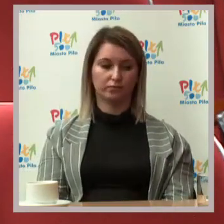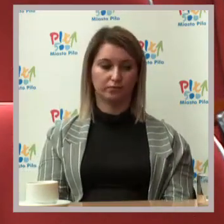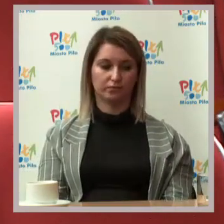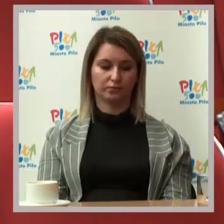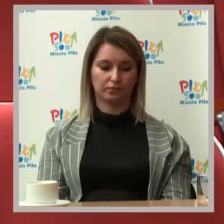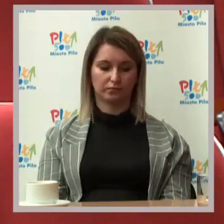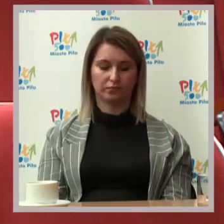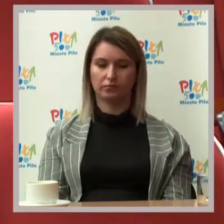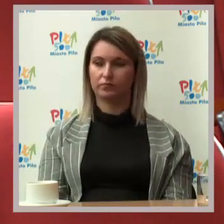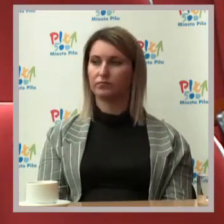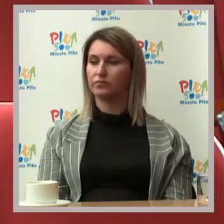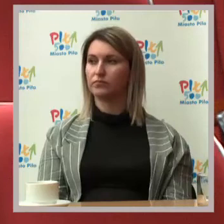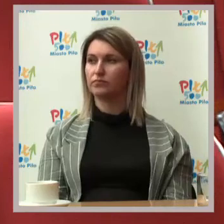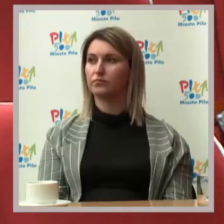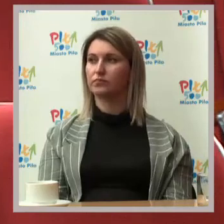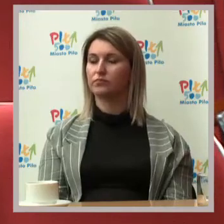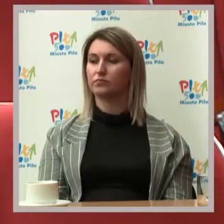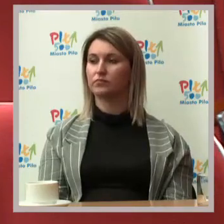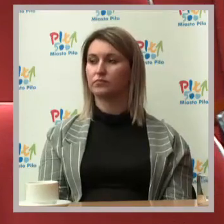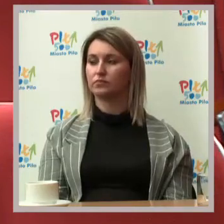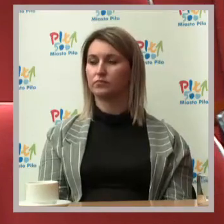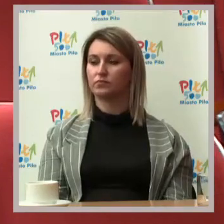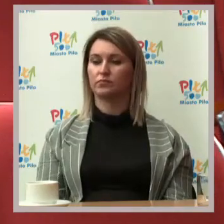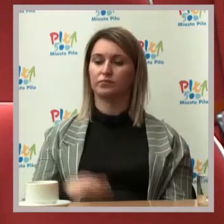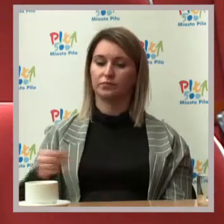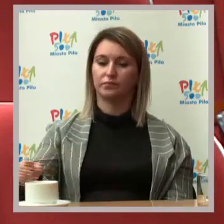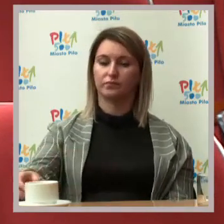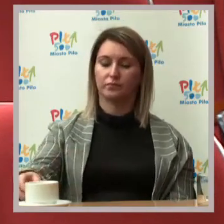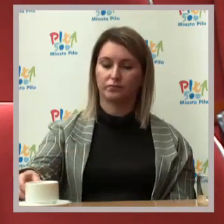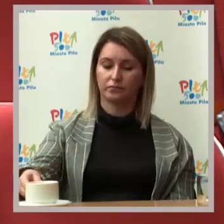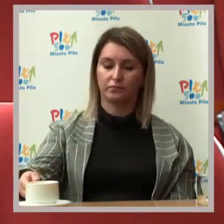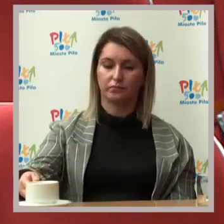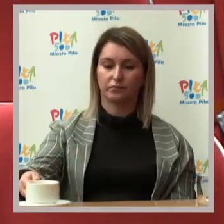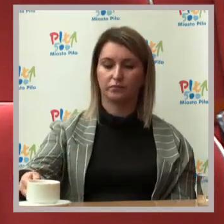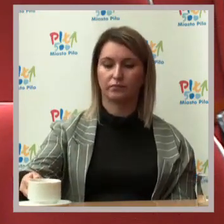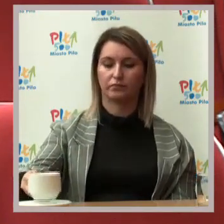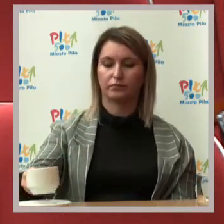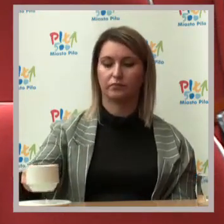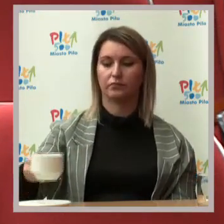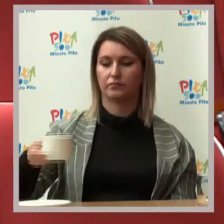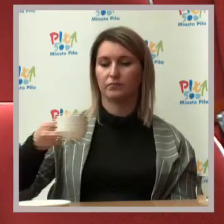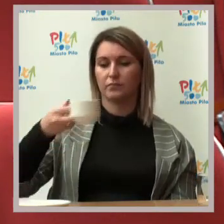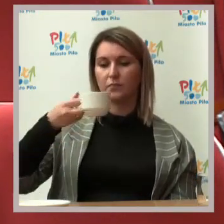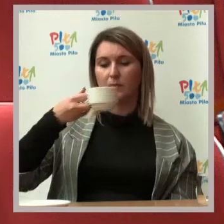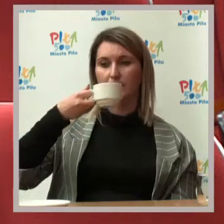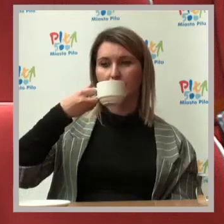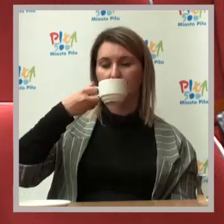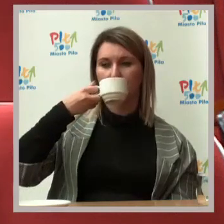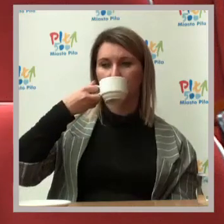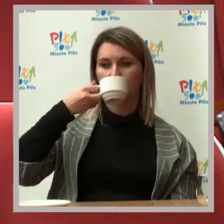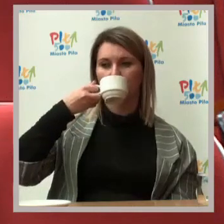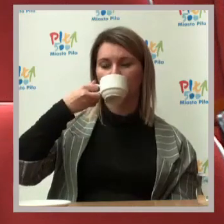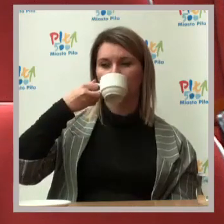Moc Matematyki wprowadzamy do realizacji budżetu bieżącego roku, zarówno po stronie dochodów, jak i po stronie wydatków na mocy podpisanej